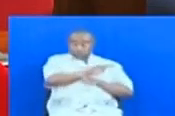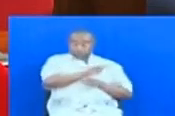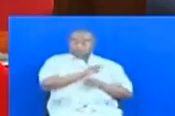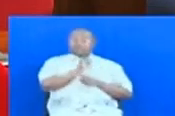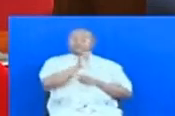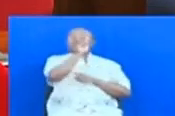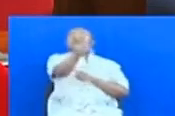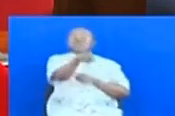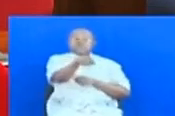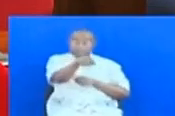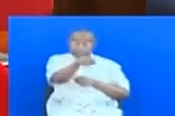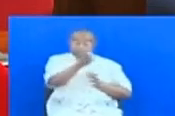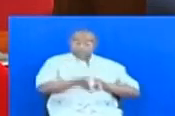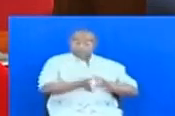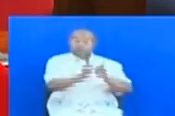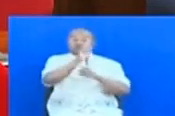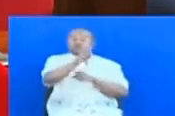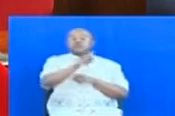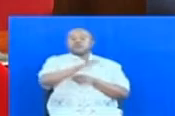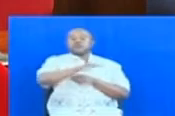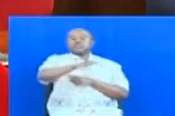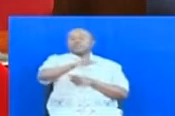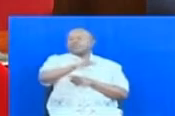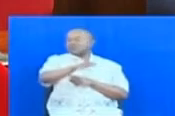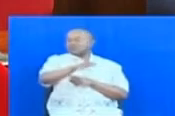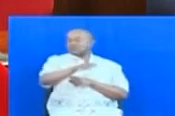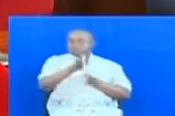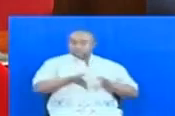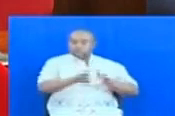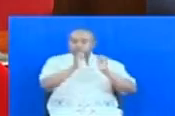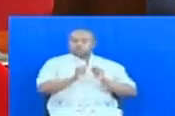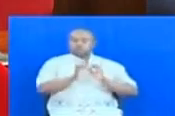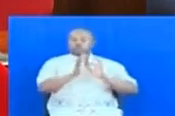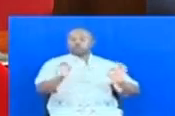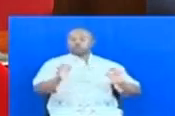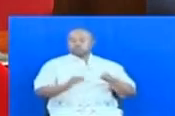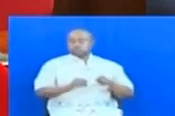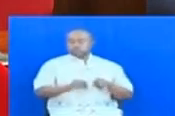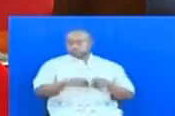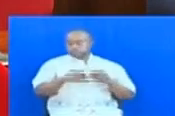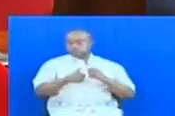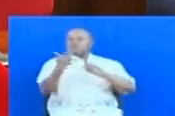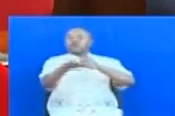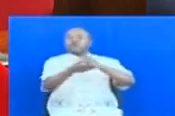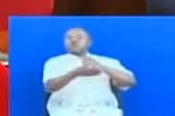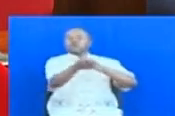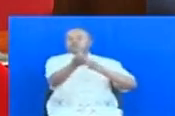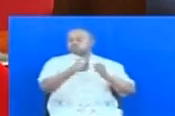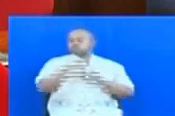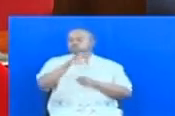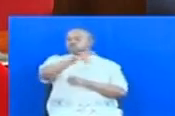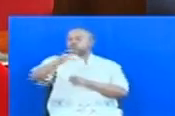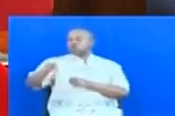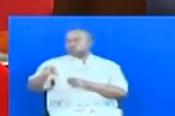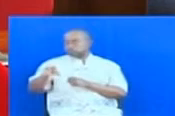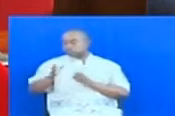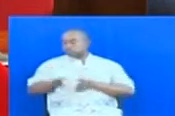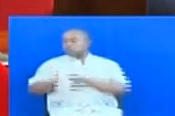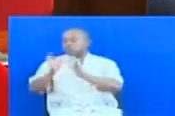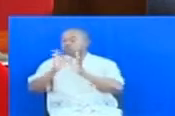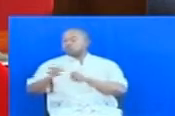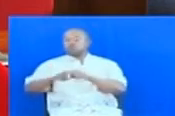uhakika ya kuyafikisha masokoni kwa wakati wote, ili barabara ziweze kupitika muda